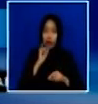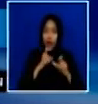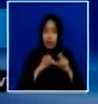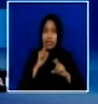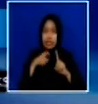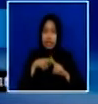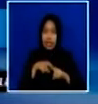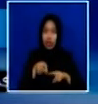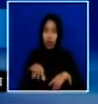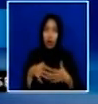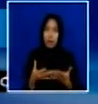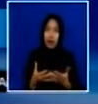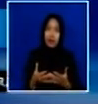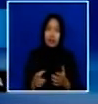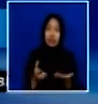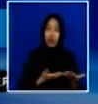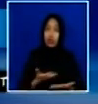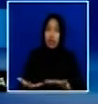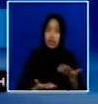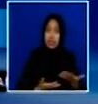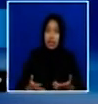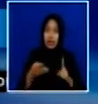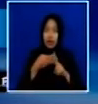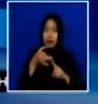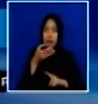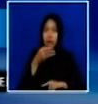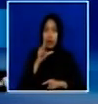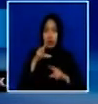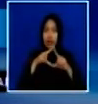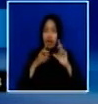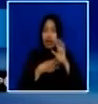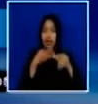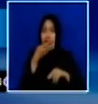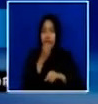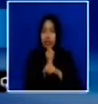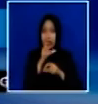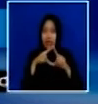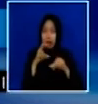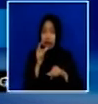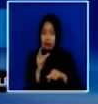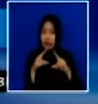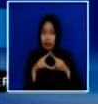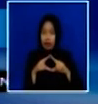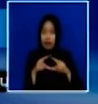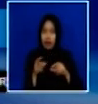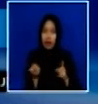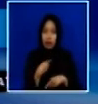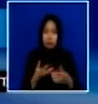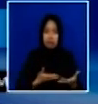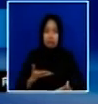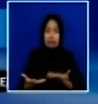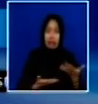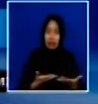ada sosialisasi bela negara dari kesebangpol kemudian ada pelayanan